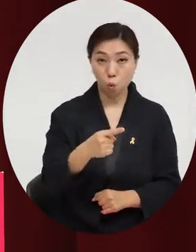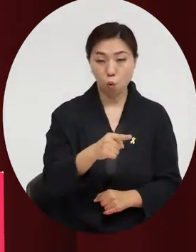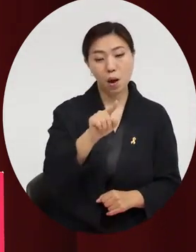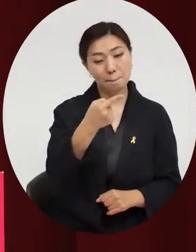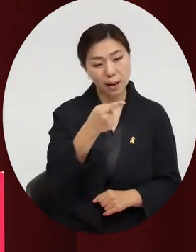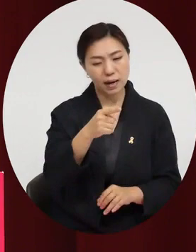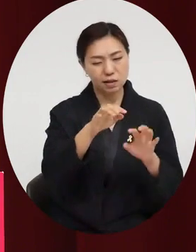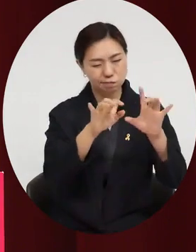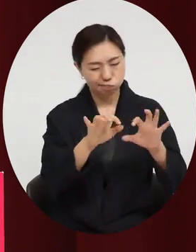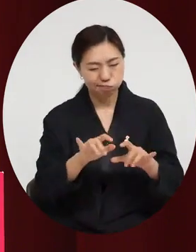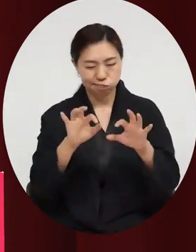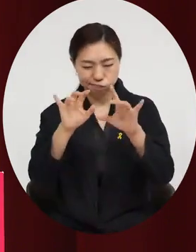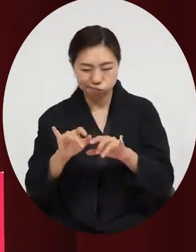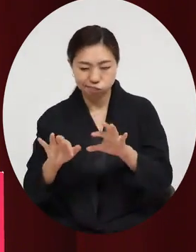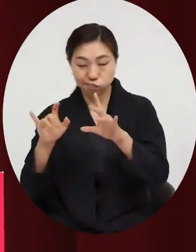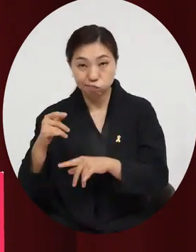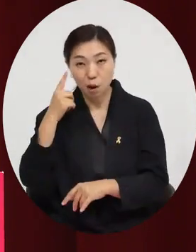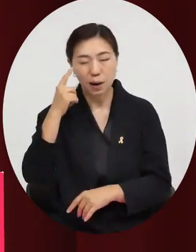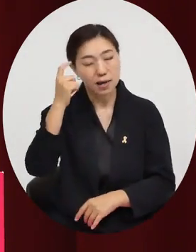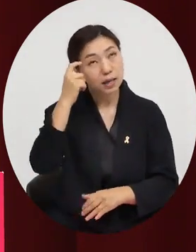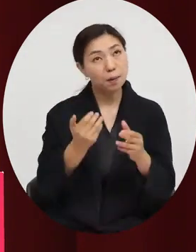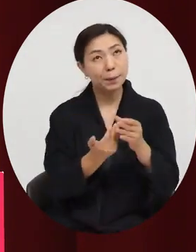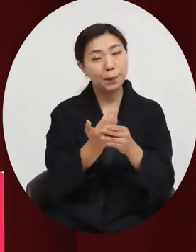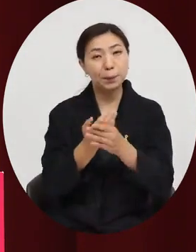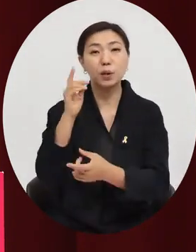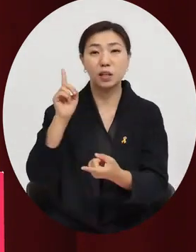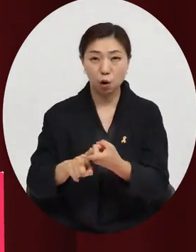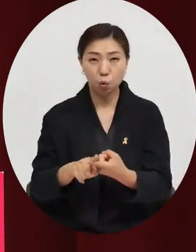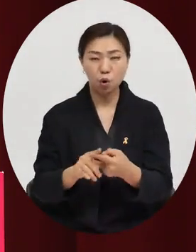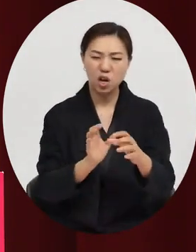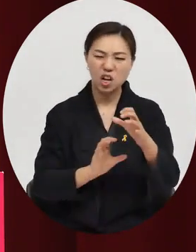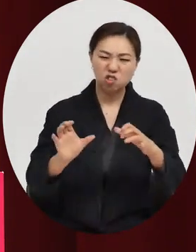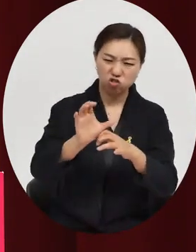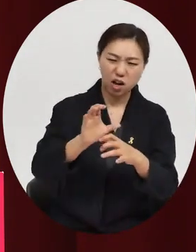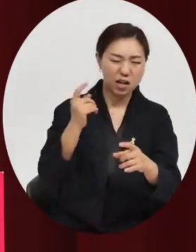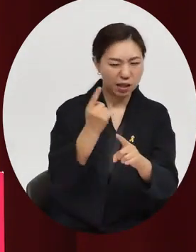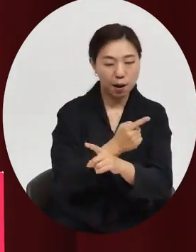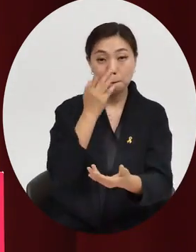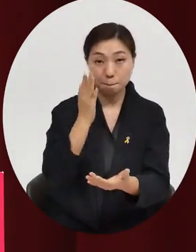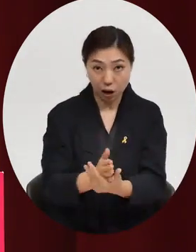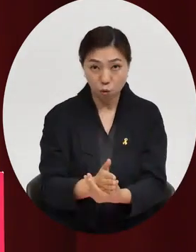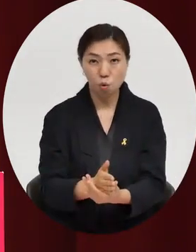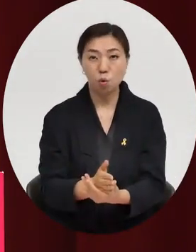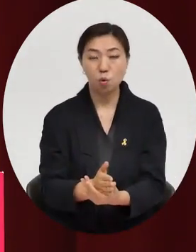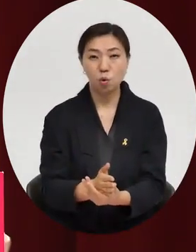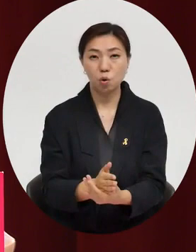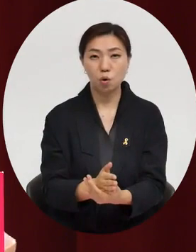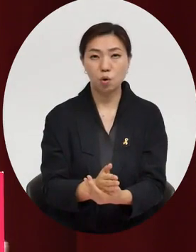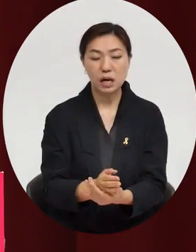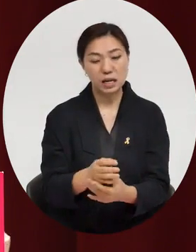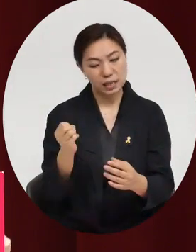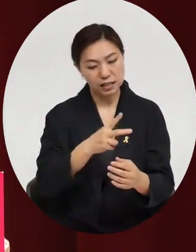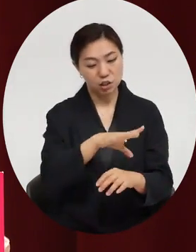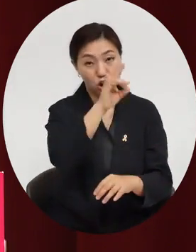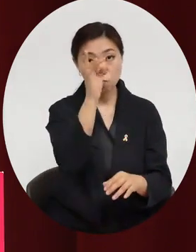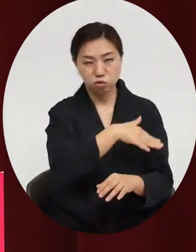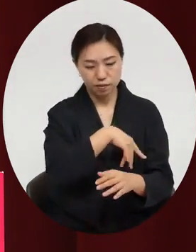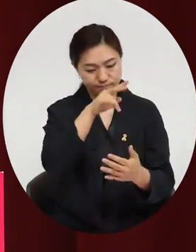일단 써. 그냥 생각나는 대로 조리도 붙이지 말고 다 써놓고 다시